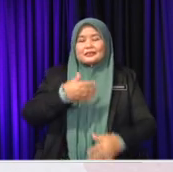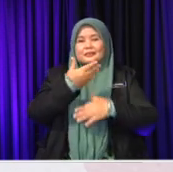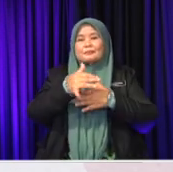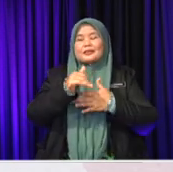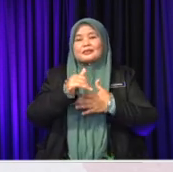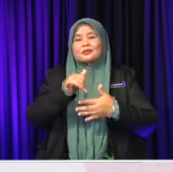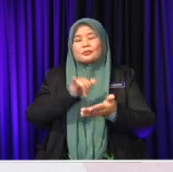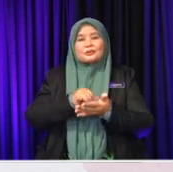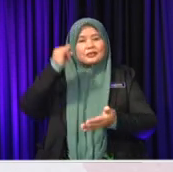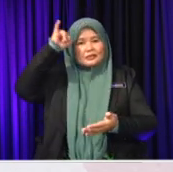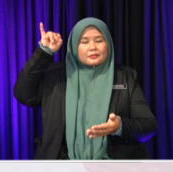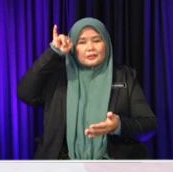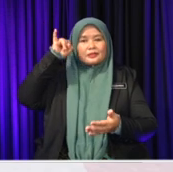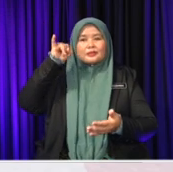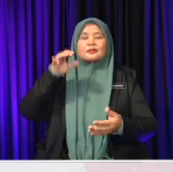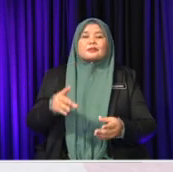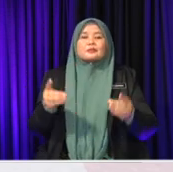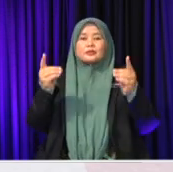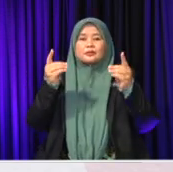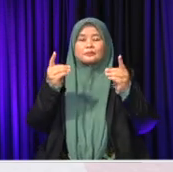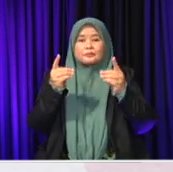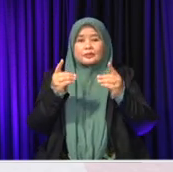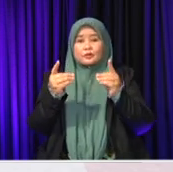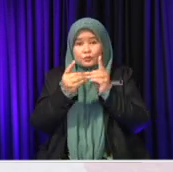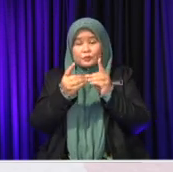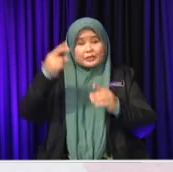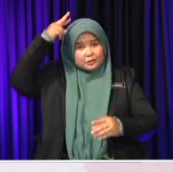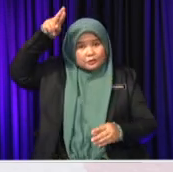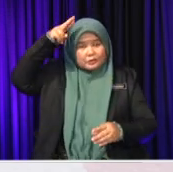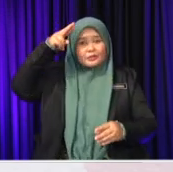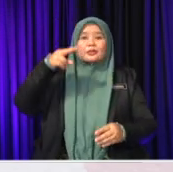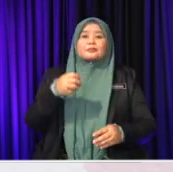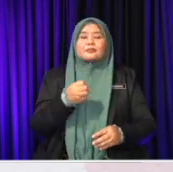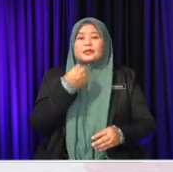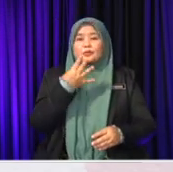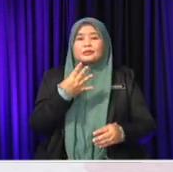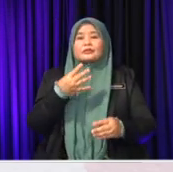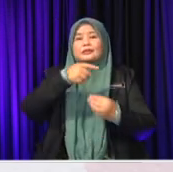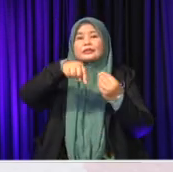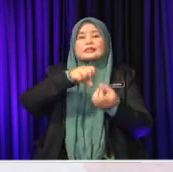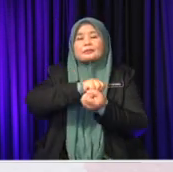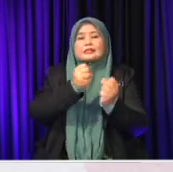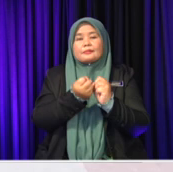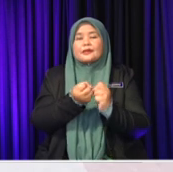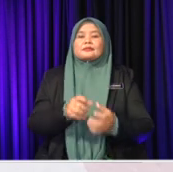Jibril Alaihissalam telah memberitahu Rasulullah tentang perbuatan para sahabat tersebut